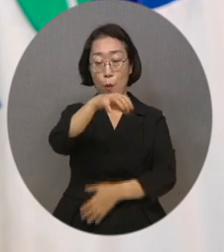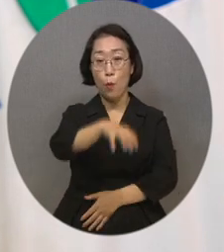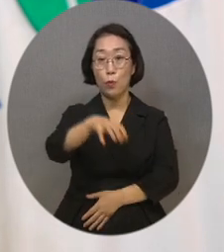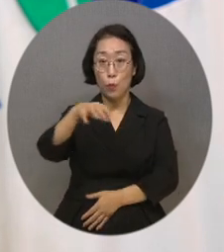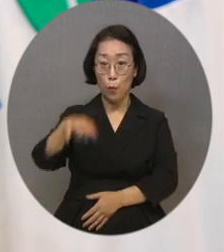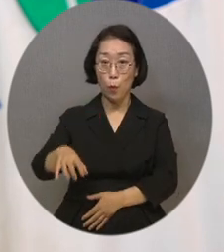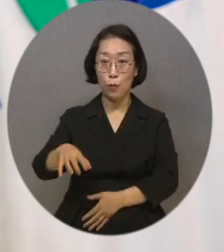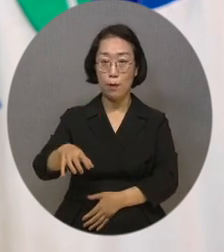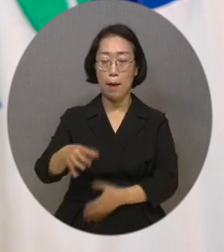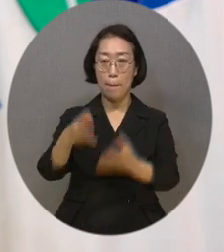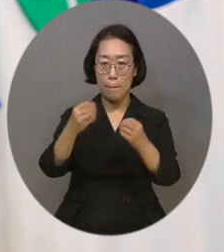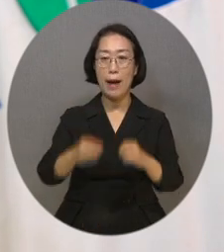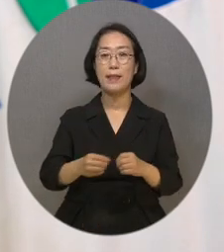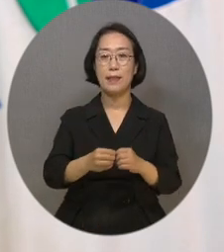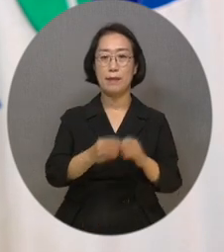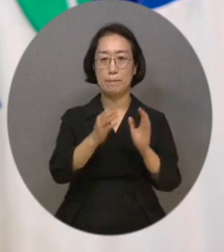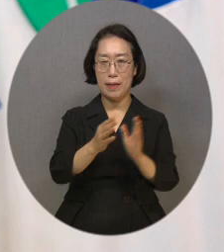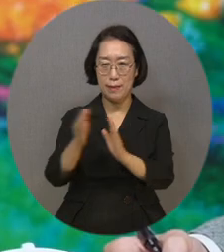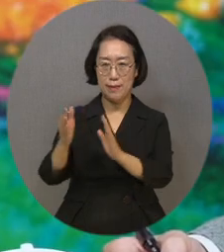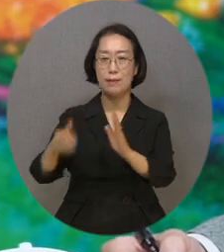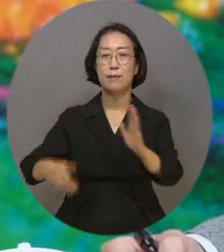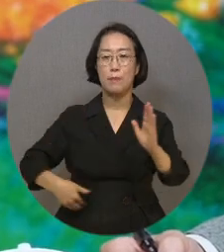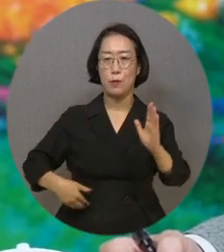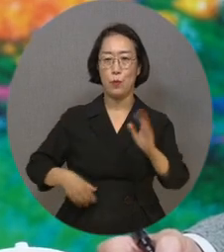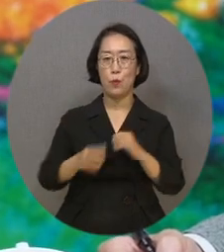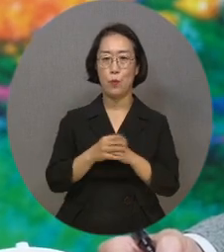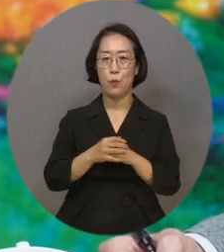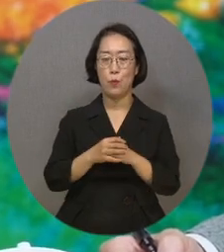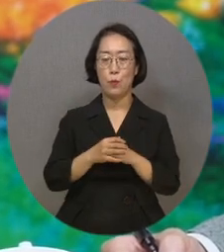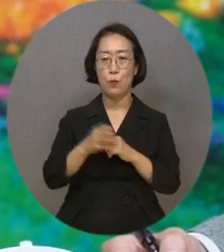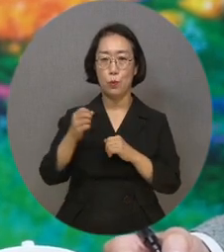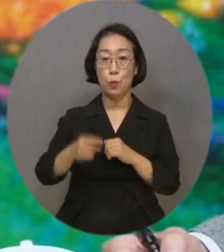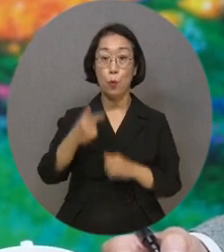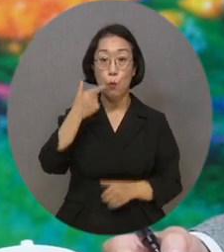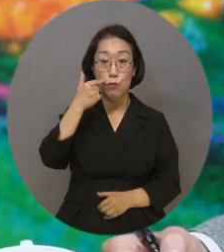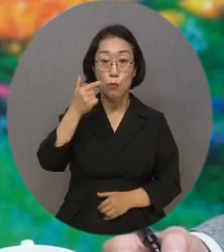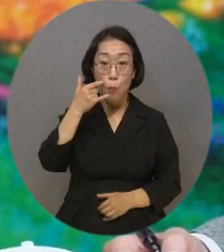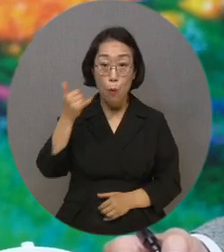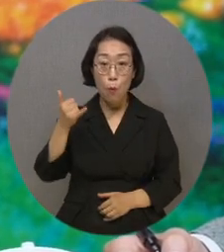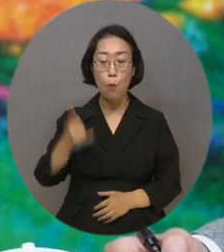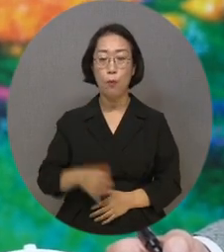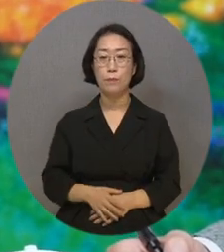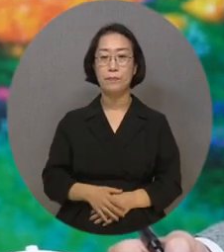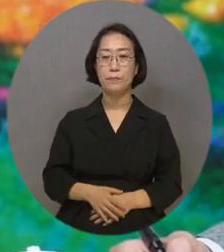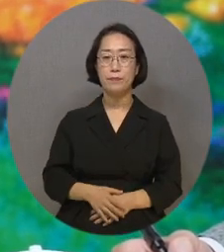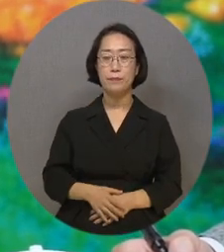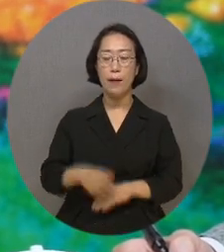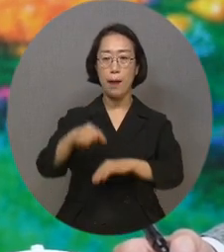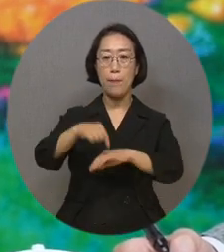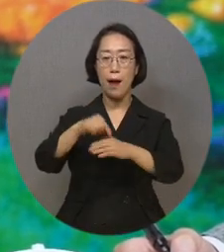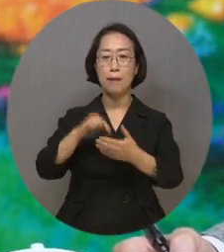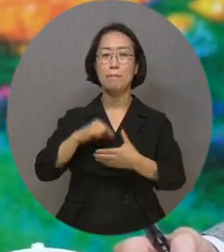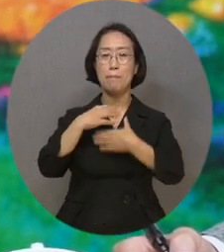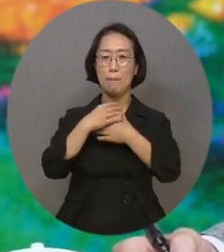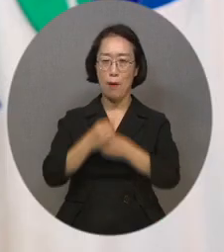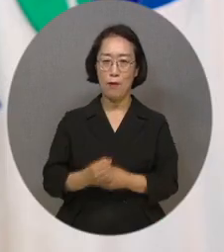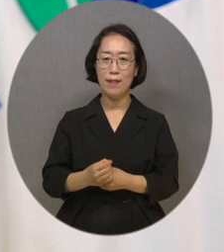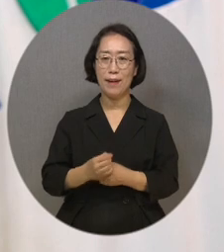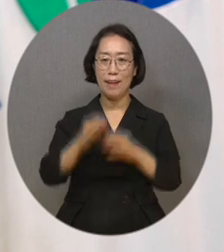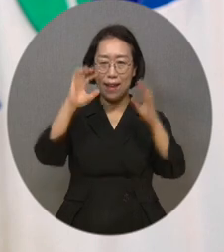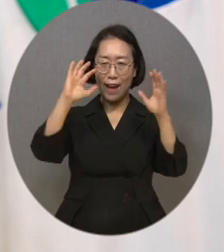인프라 차원에서 좀 많이 갖추려고 노력하고 있습니다. 또 이제 부모들이 마음 편하게 육아휴식도 할 수